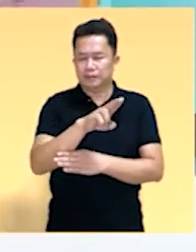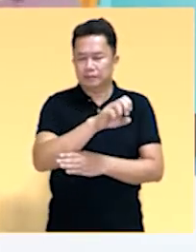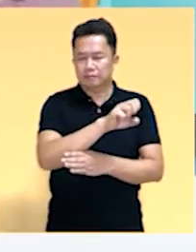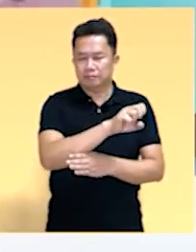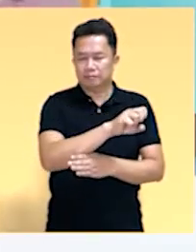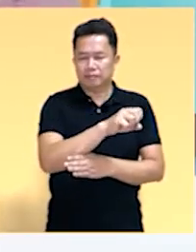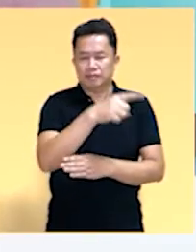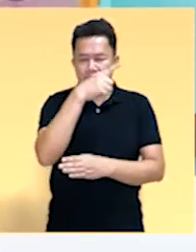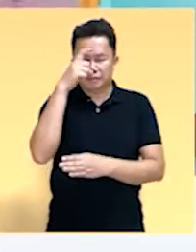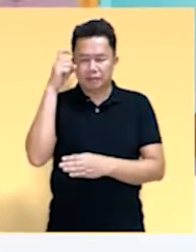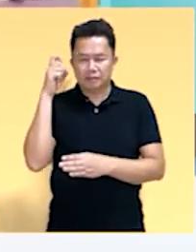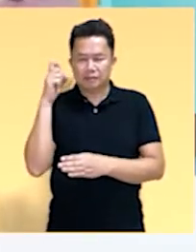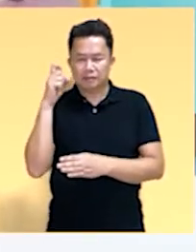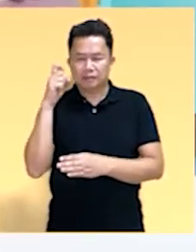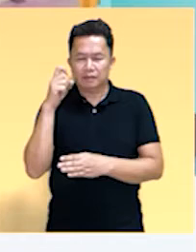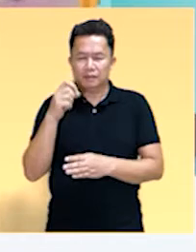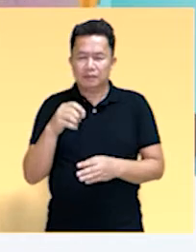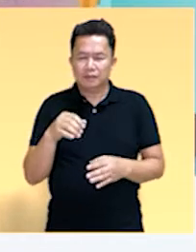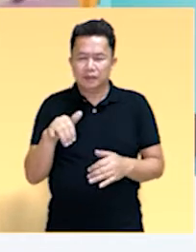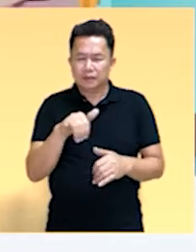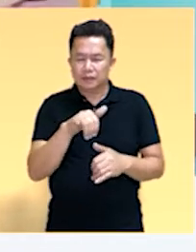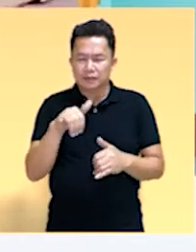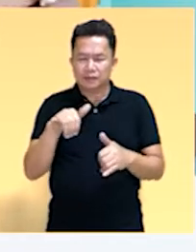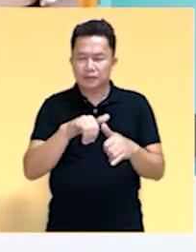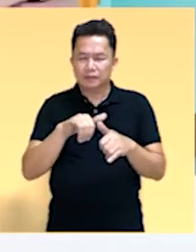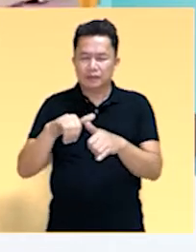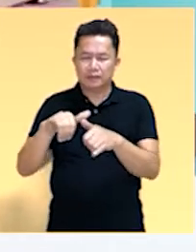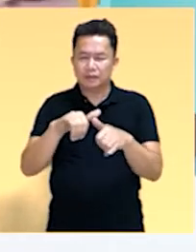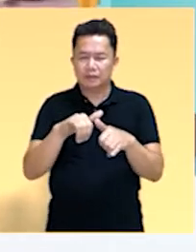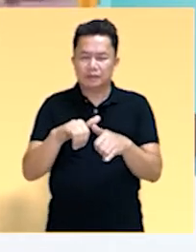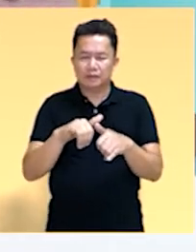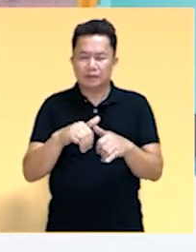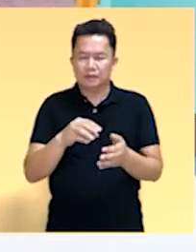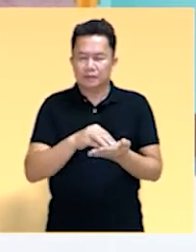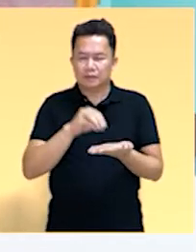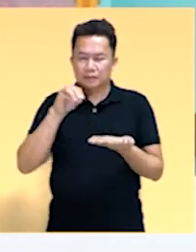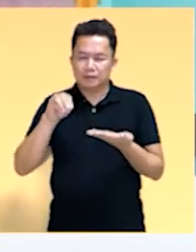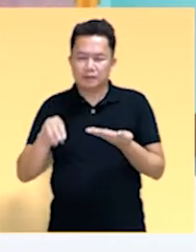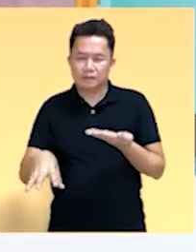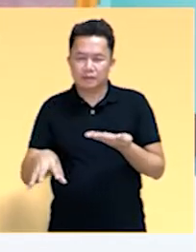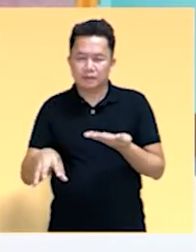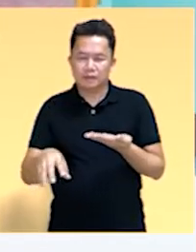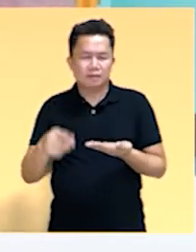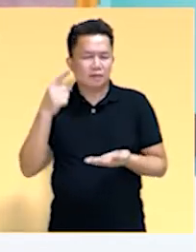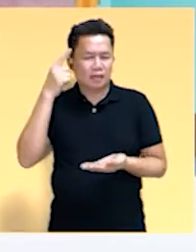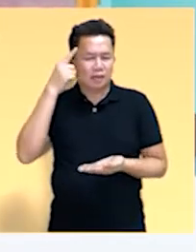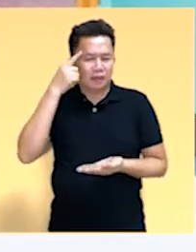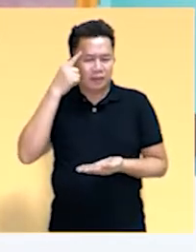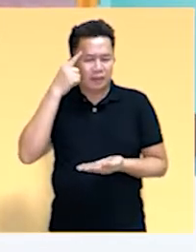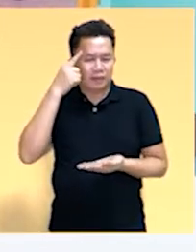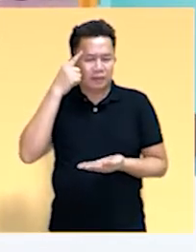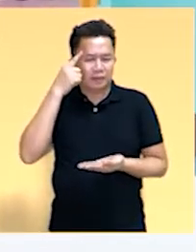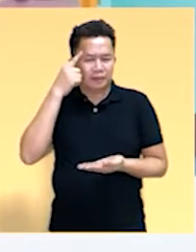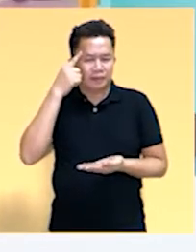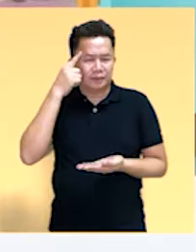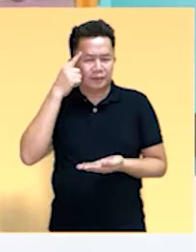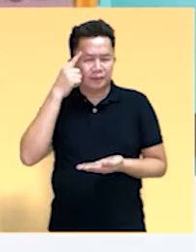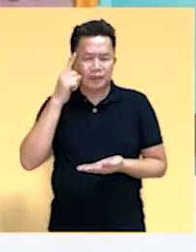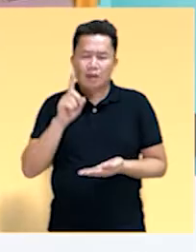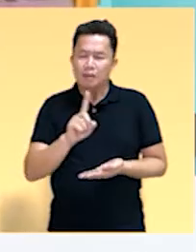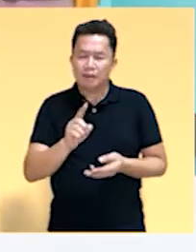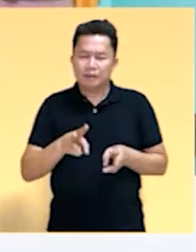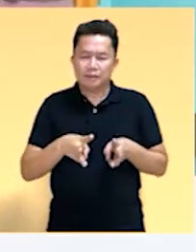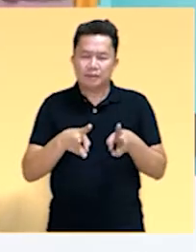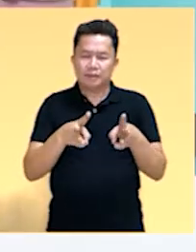dahil ito ay may kaugnayan sa salitang pagbabawas. Sa inyong palagay, anong paraan